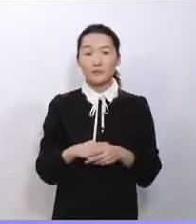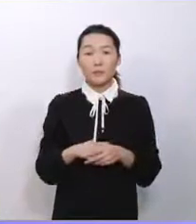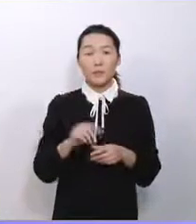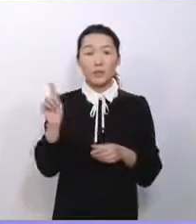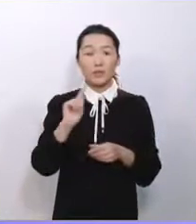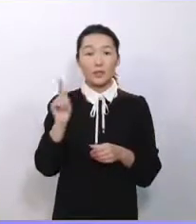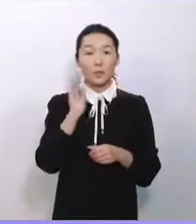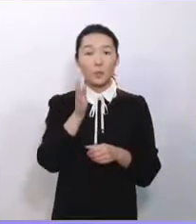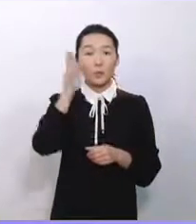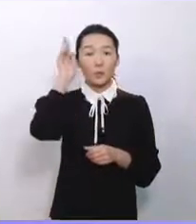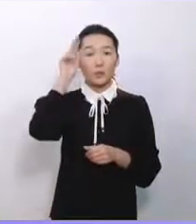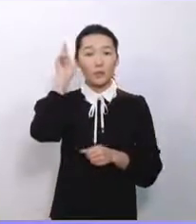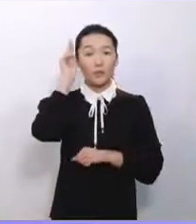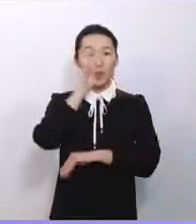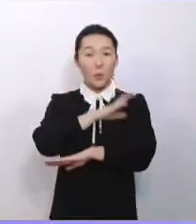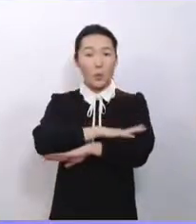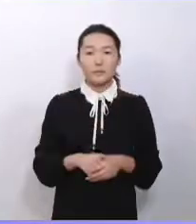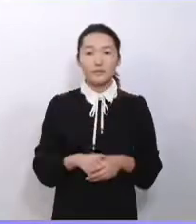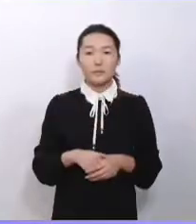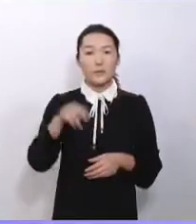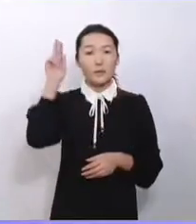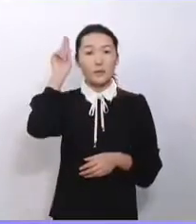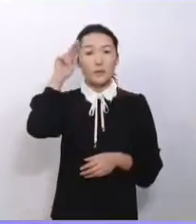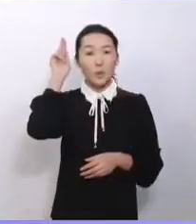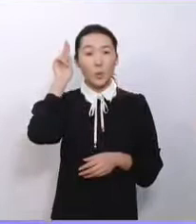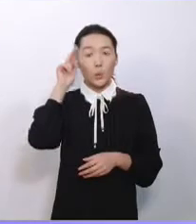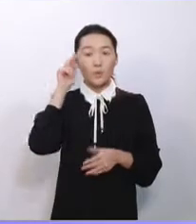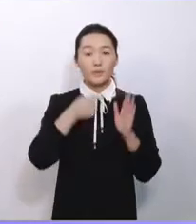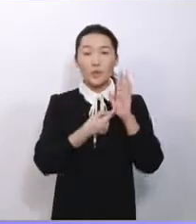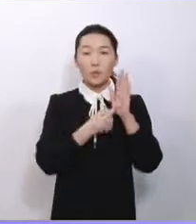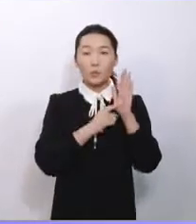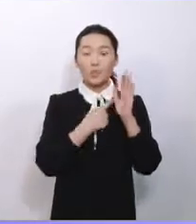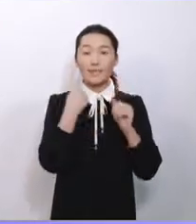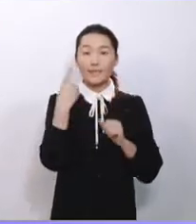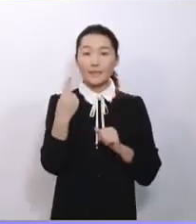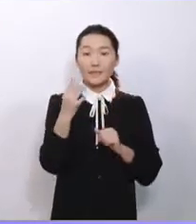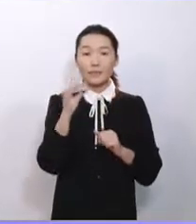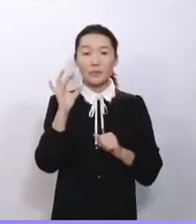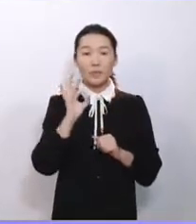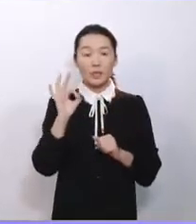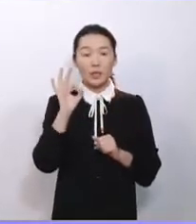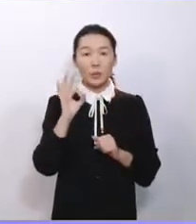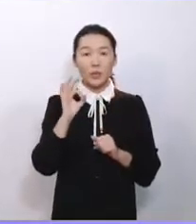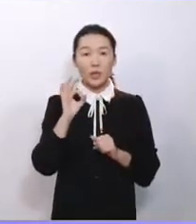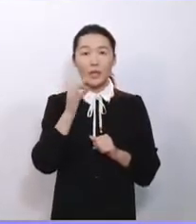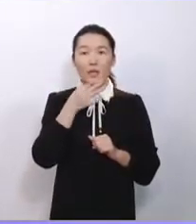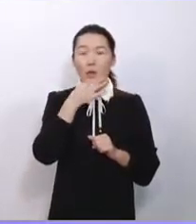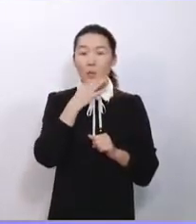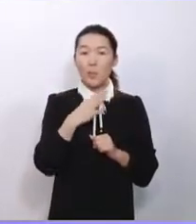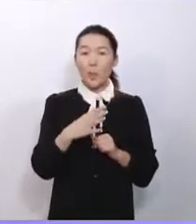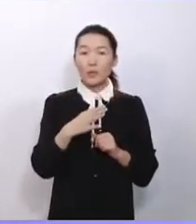Чему будем учиться на уроке? Научимся умножать единицу и нуль на любое